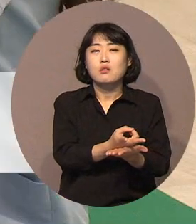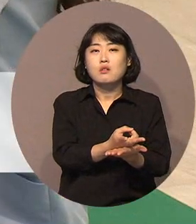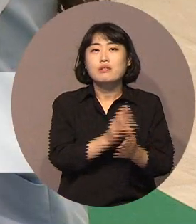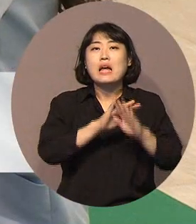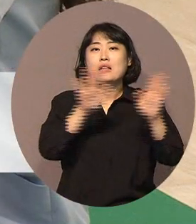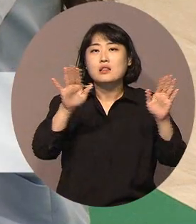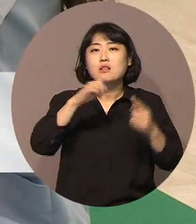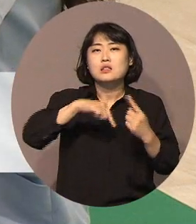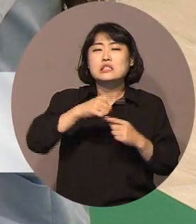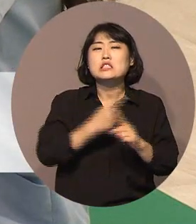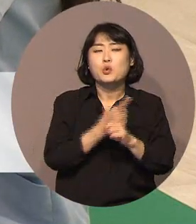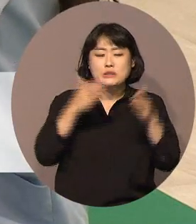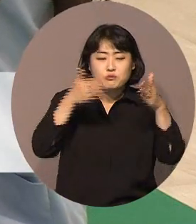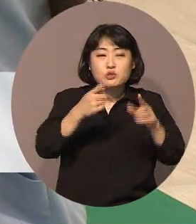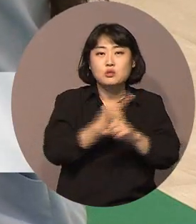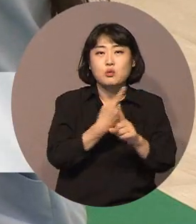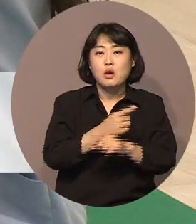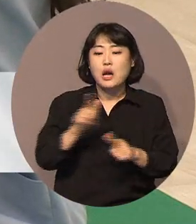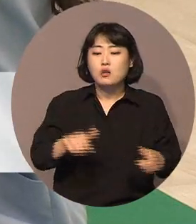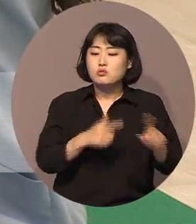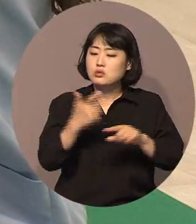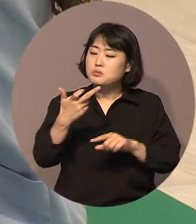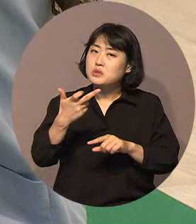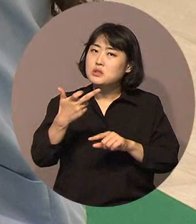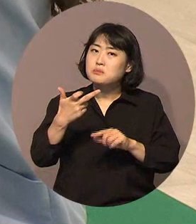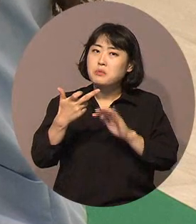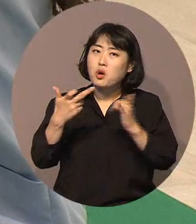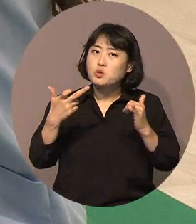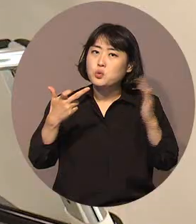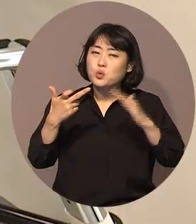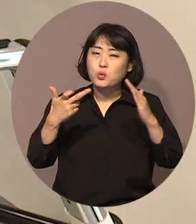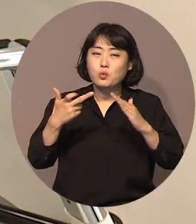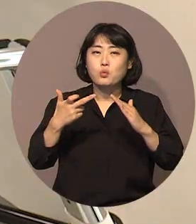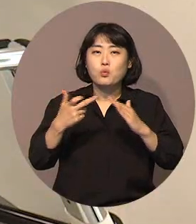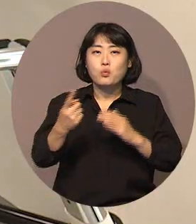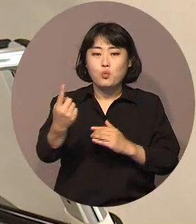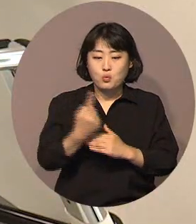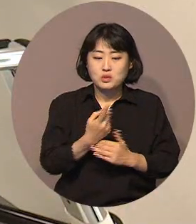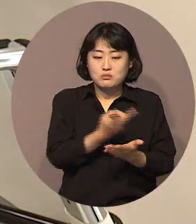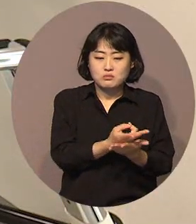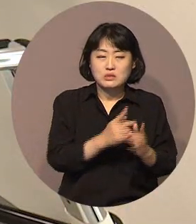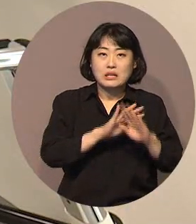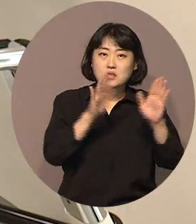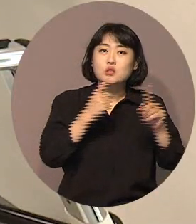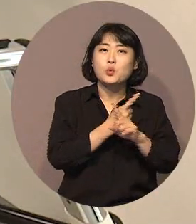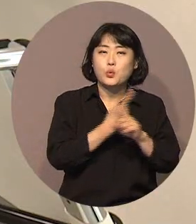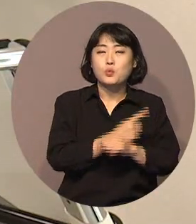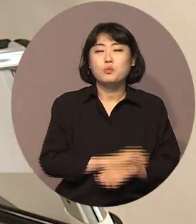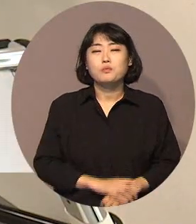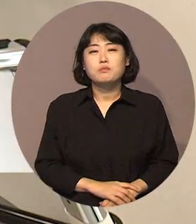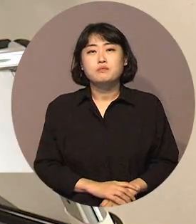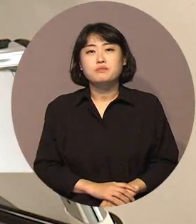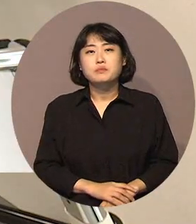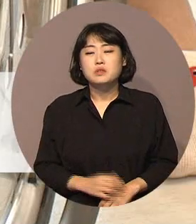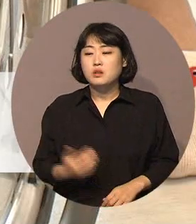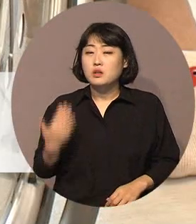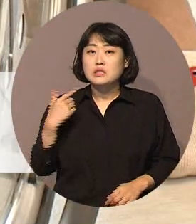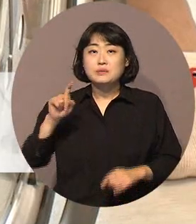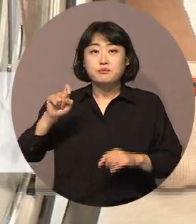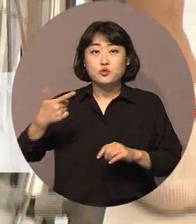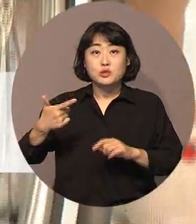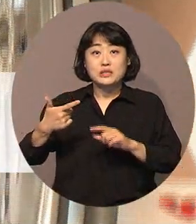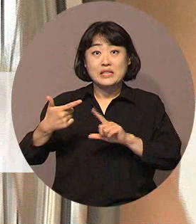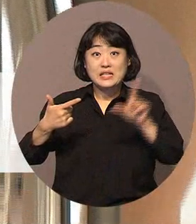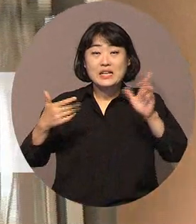규모의 낮 병동의 경우 하루 17명 안팎이 이용하는 것으로 집계됐습니다 이런 가운데 지난 16일까지